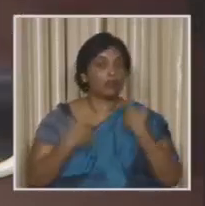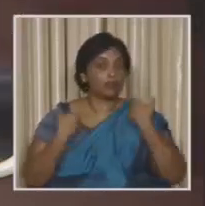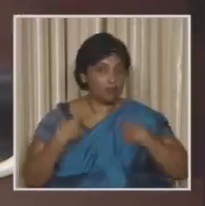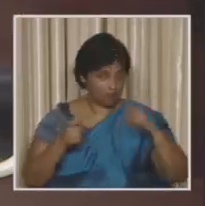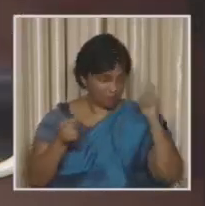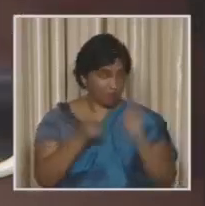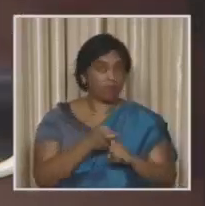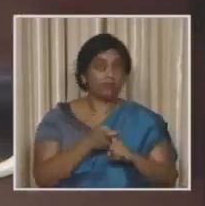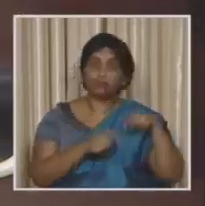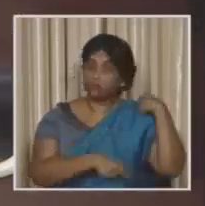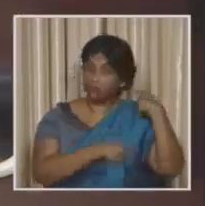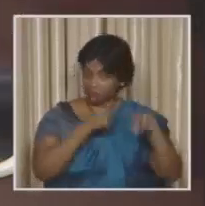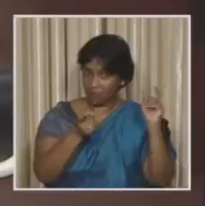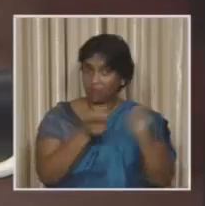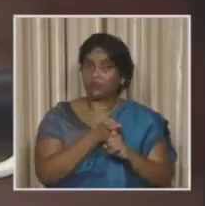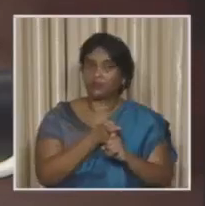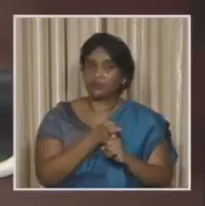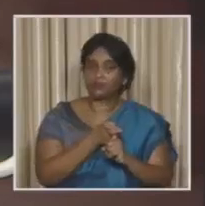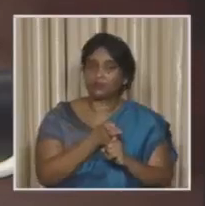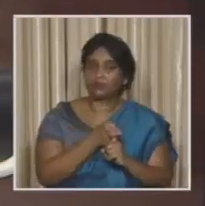රාජපක්ෂවත් එක්ක පාරම්පරික ප්‍රශ්නක ඉන්නවද